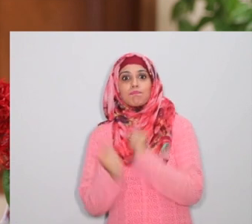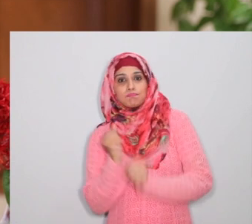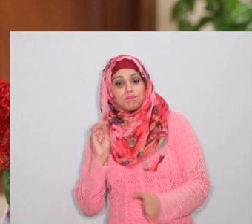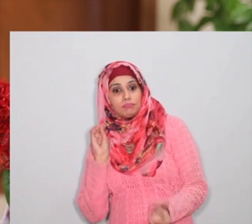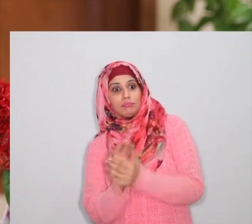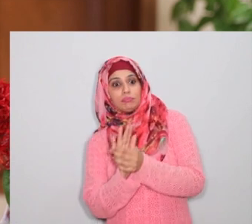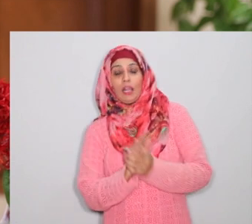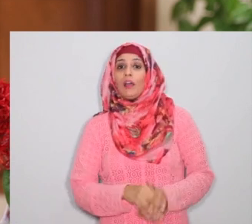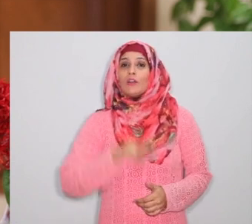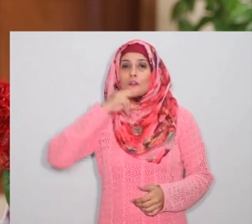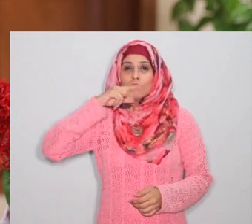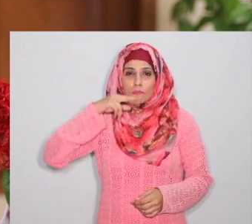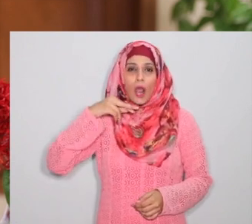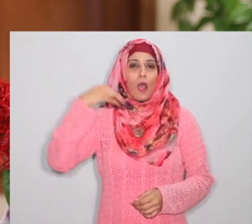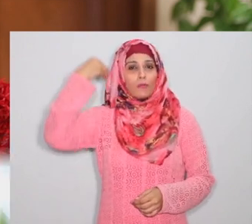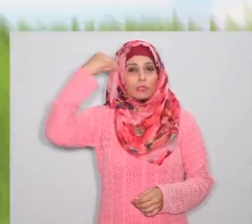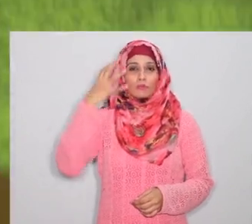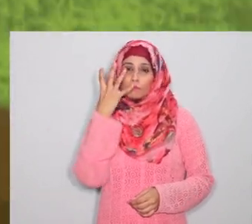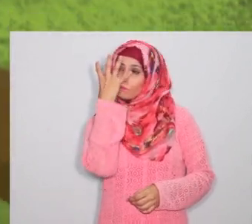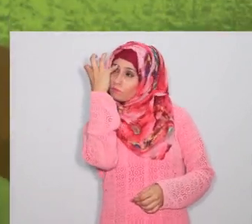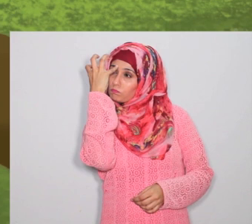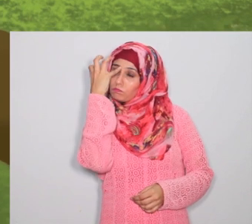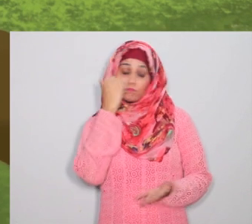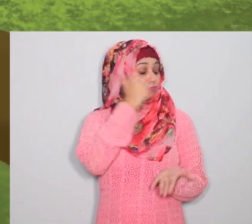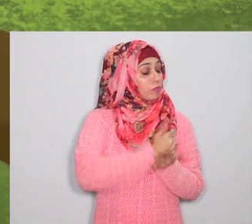और गुस्से में आ